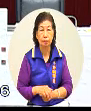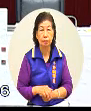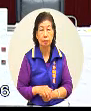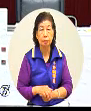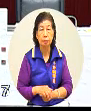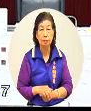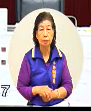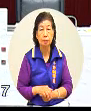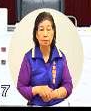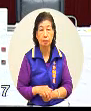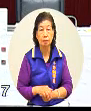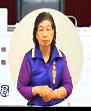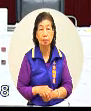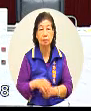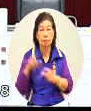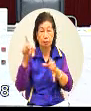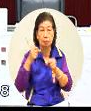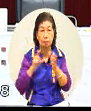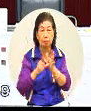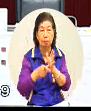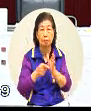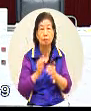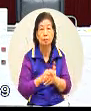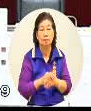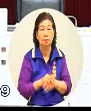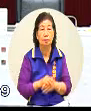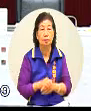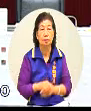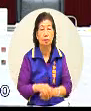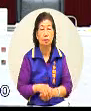时间照算，照常进行哈。